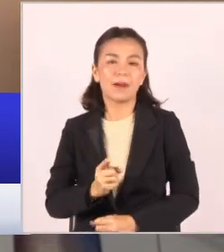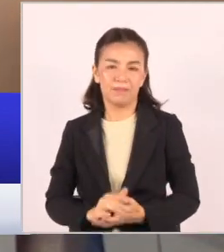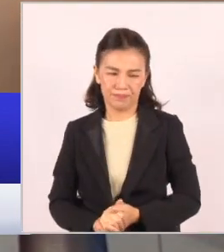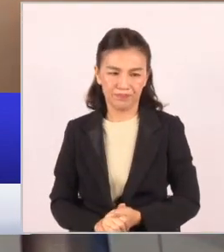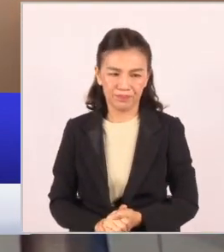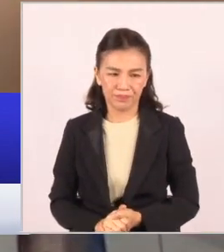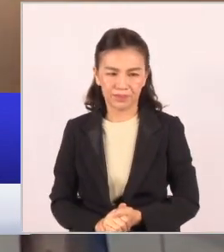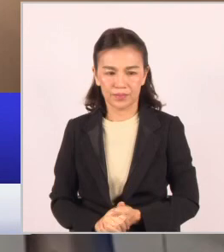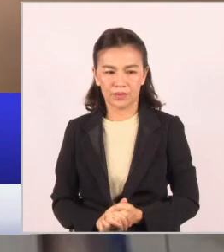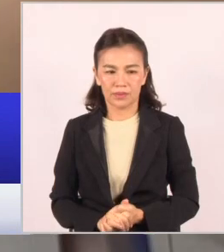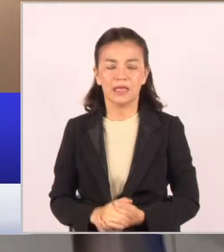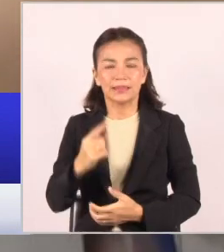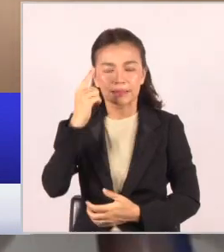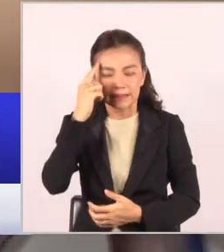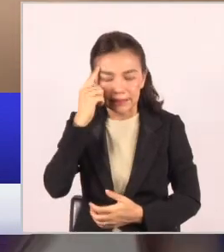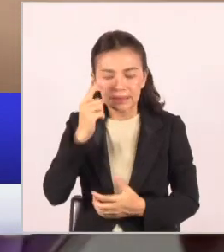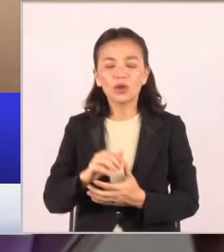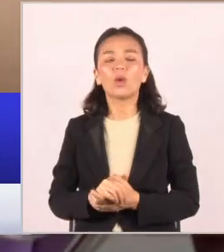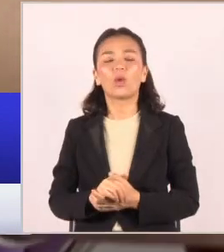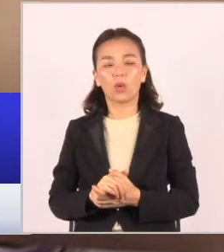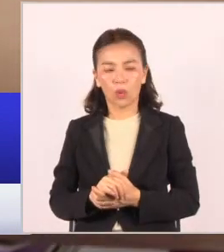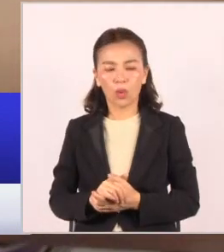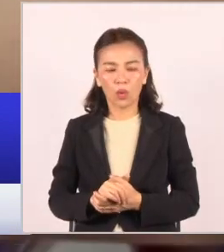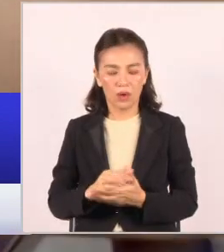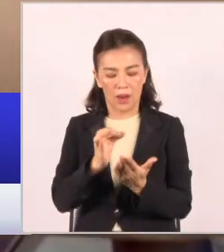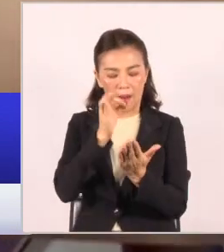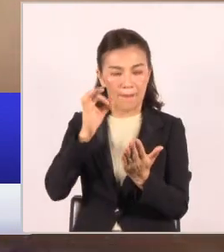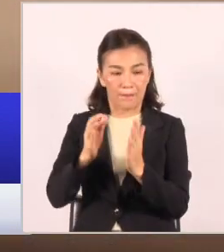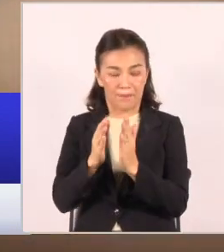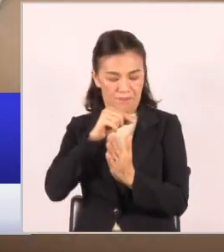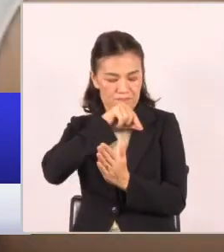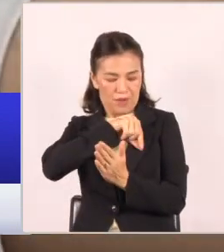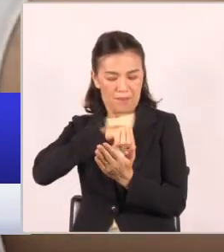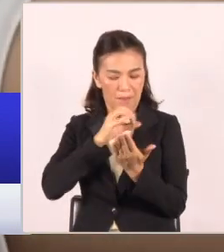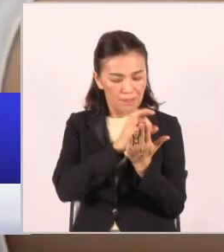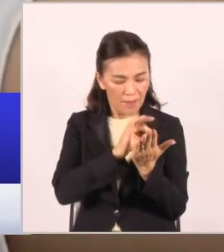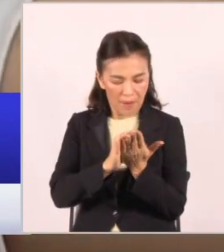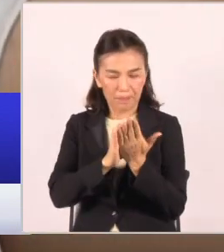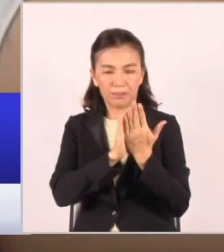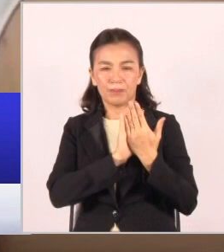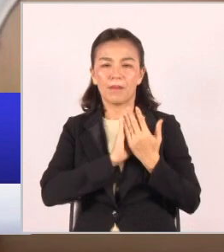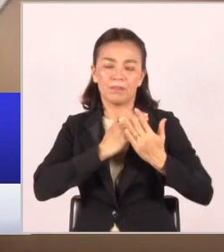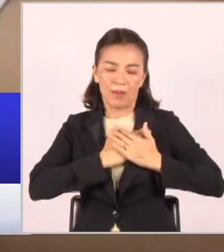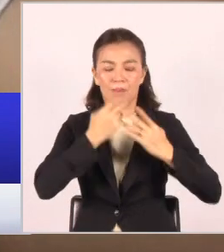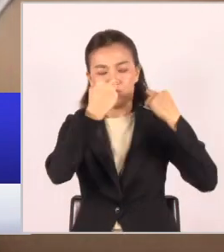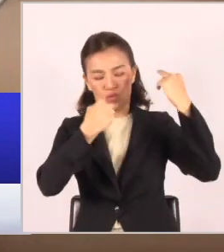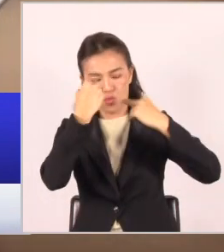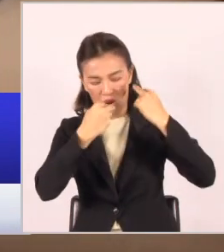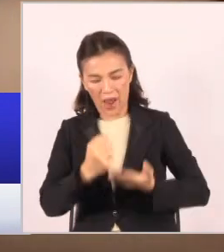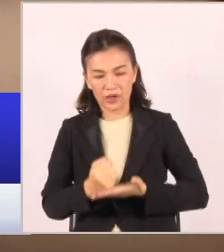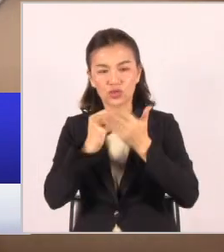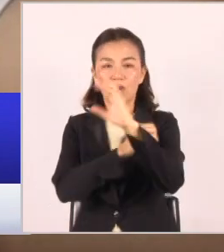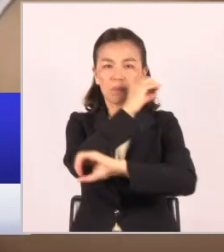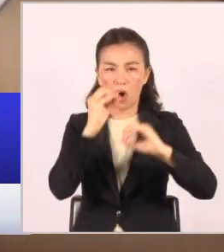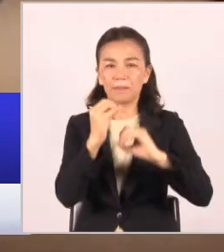เชื่อว่าเกิดจากบารมีสิ่งศักดิ์สิทธิ์ที่นับถือแล้วก็ห้อยคอติดตัวไว้เป็นประจำเลยทำให้รอดตายนะคะซึ่งเรื่องนี้ผู้กำกับส